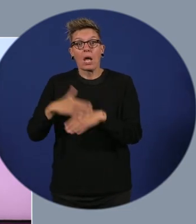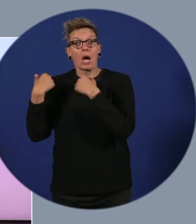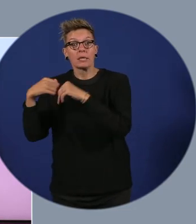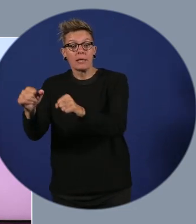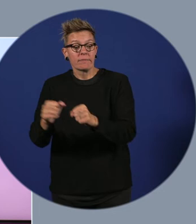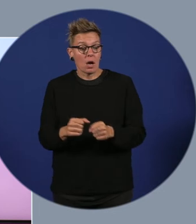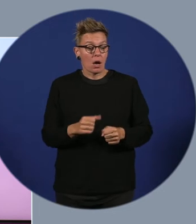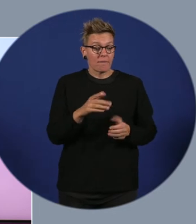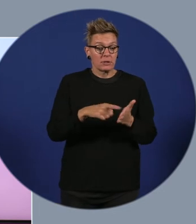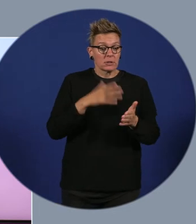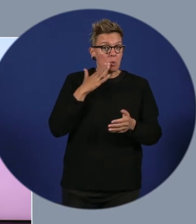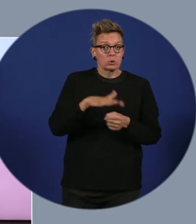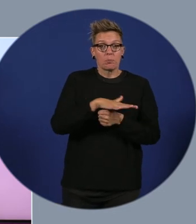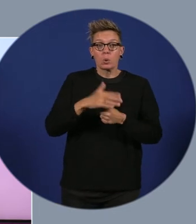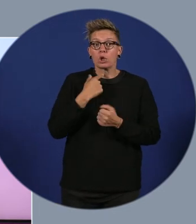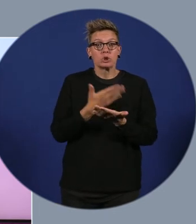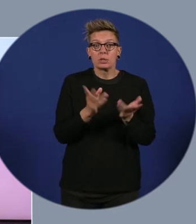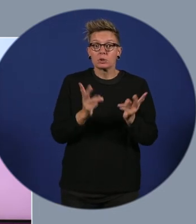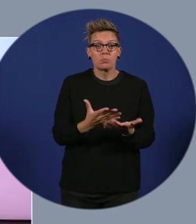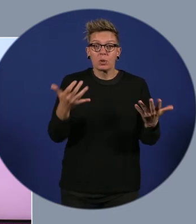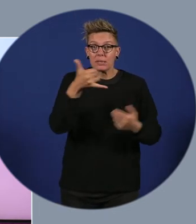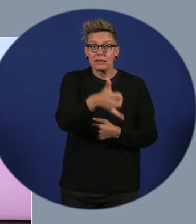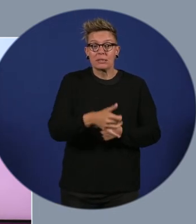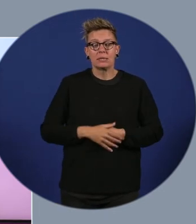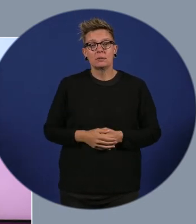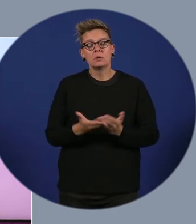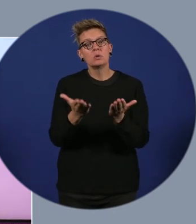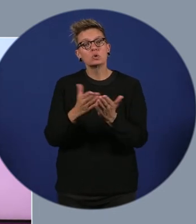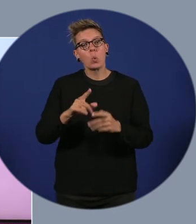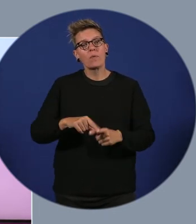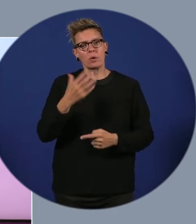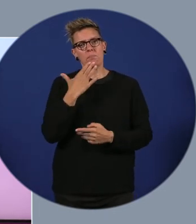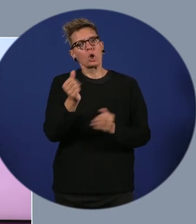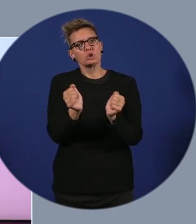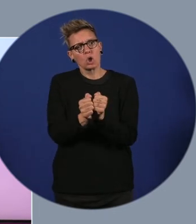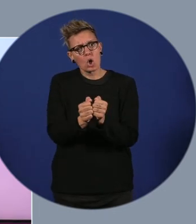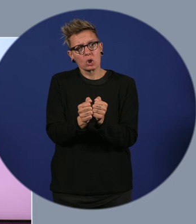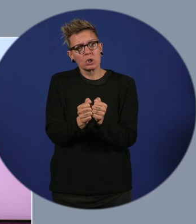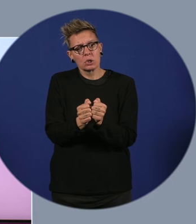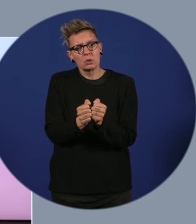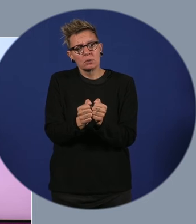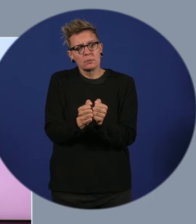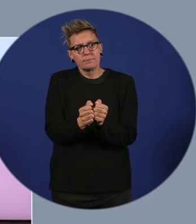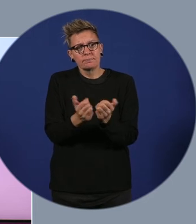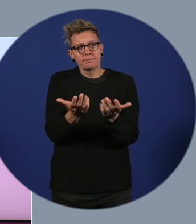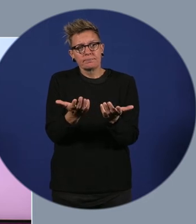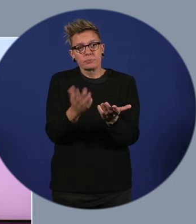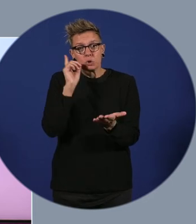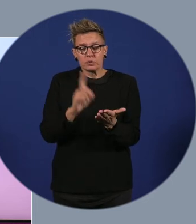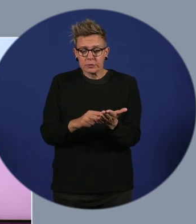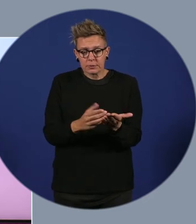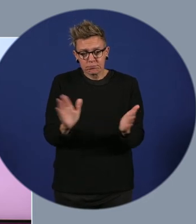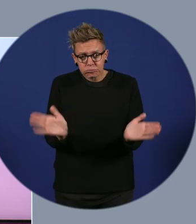Och då är ju skolvalet en sak som man faktiskt kan göra för att, så att säga, få fler